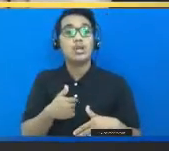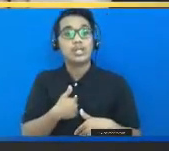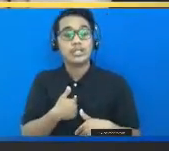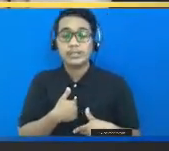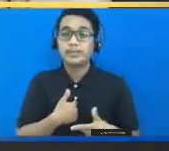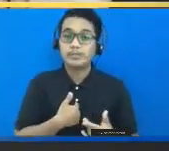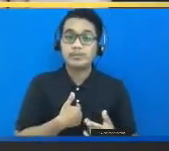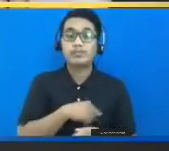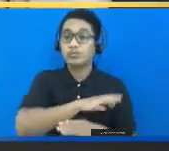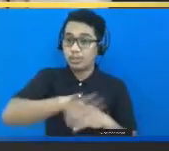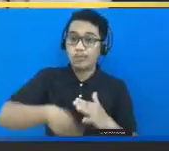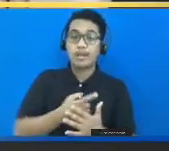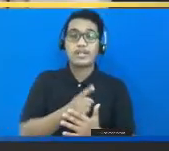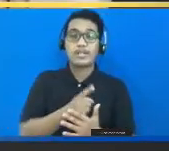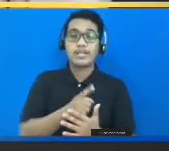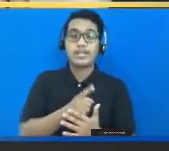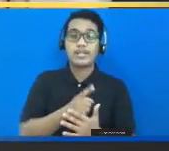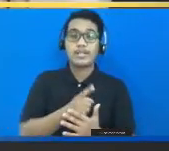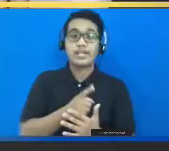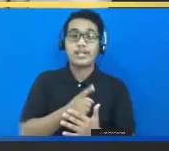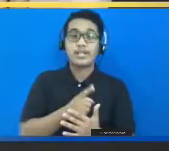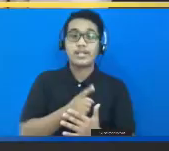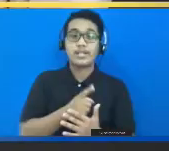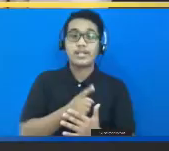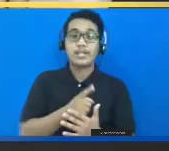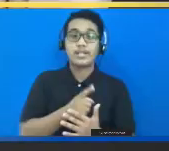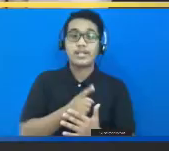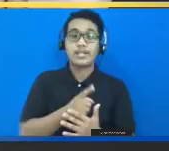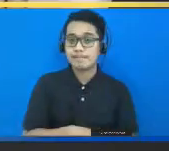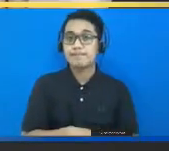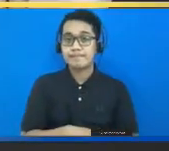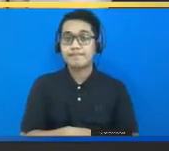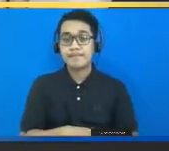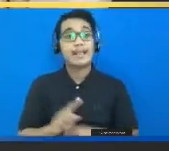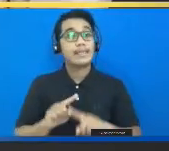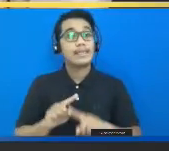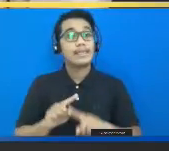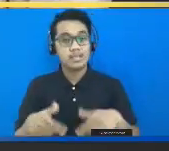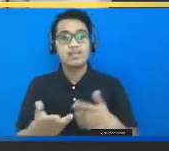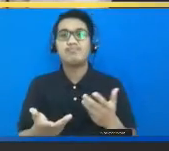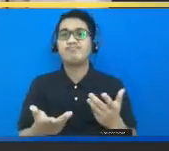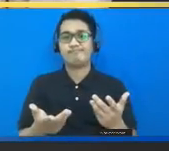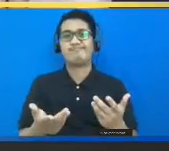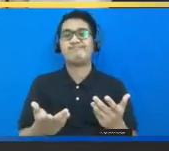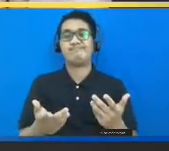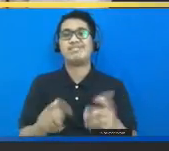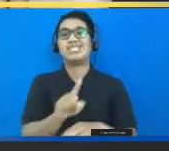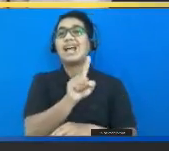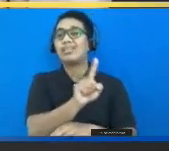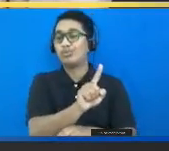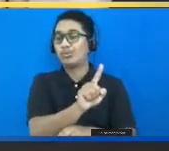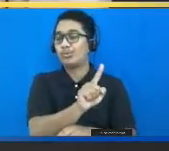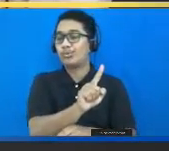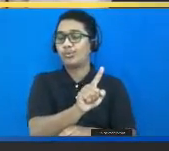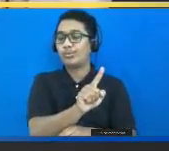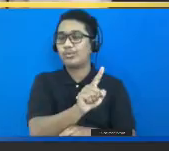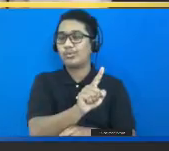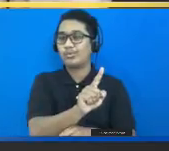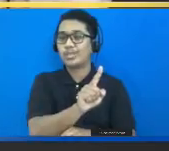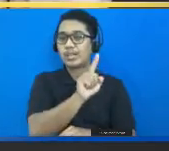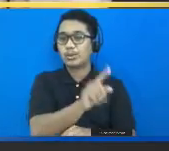sih semuanya itu possible sekali gitu tapi memang satu hal yang yang